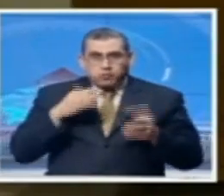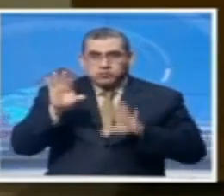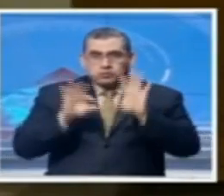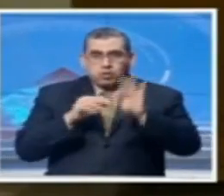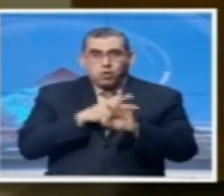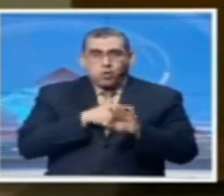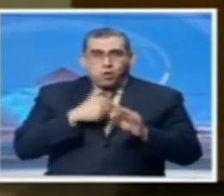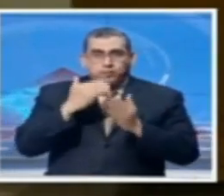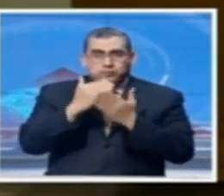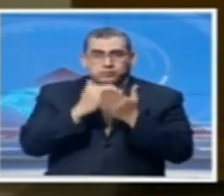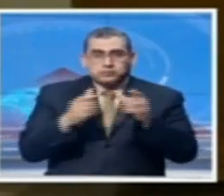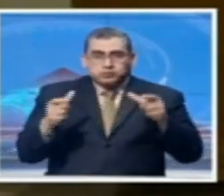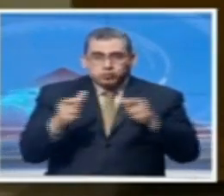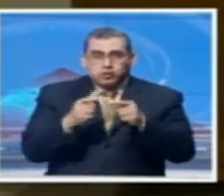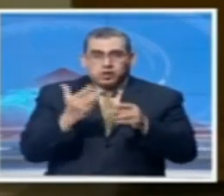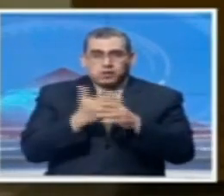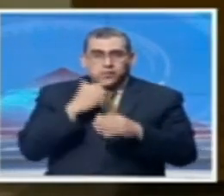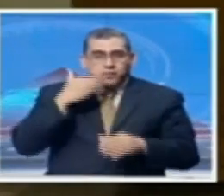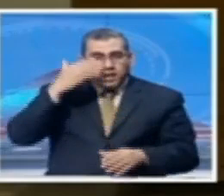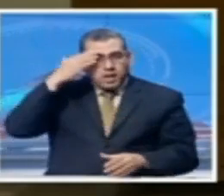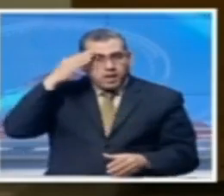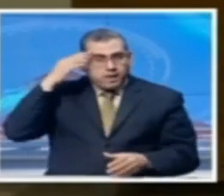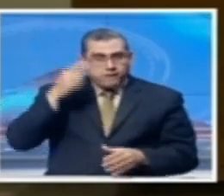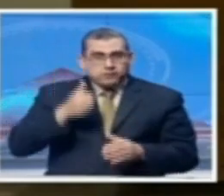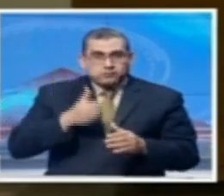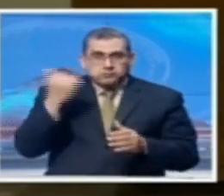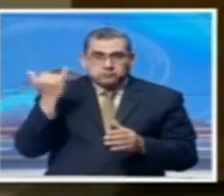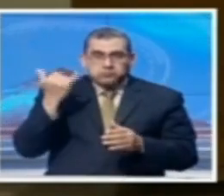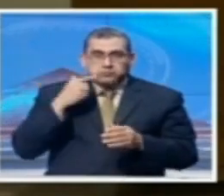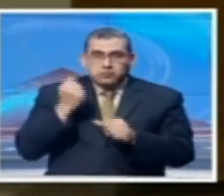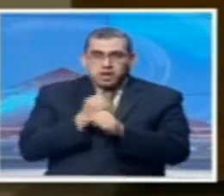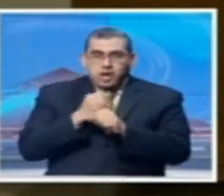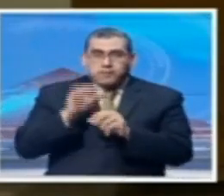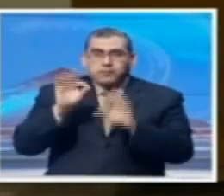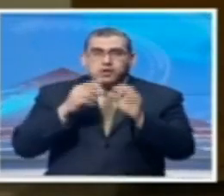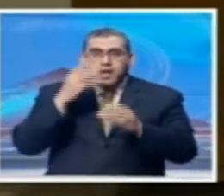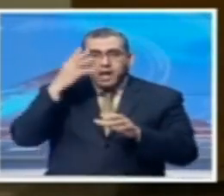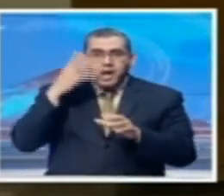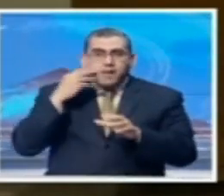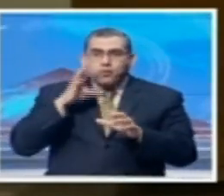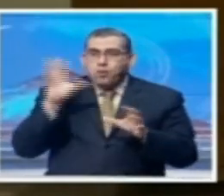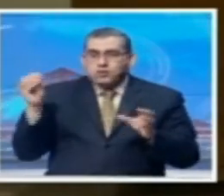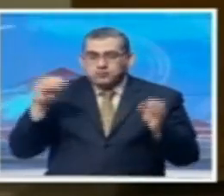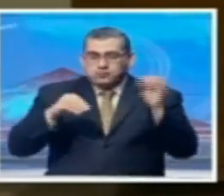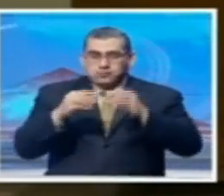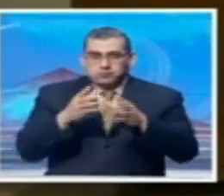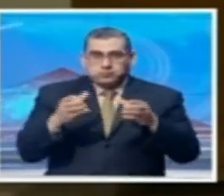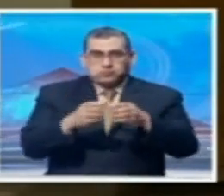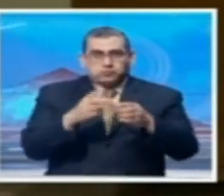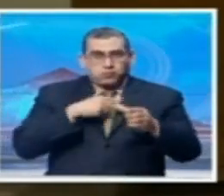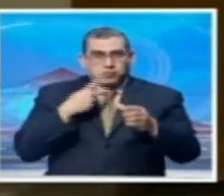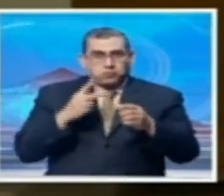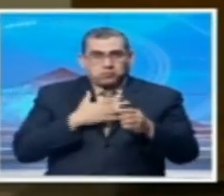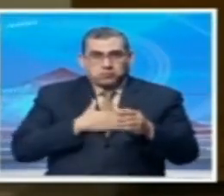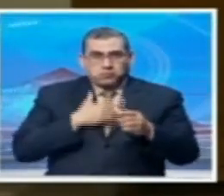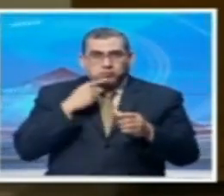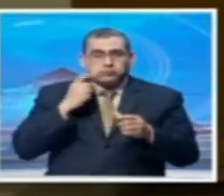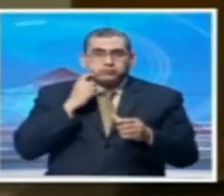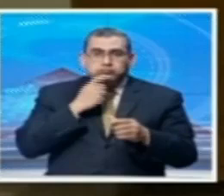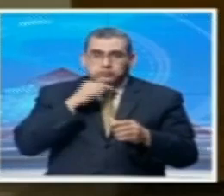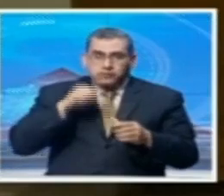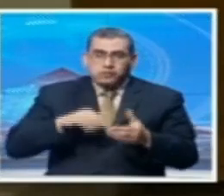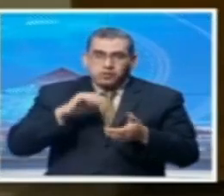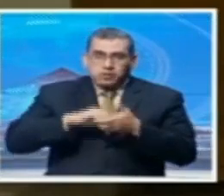تشكيل حكومة مصغرة تضم كفاءات وممثلين من جميع أنحاء ليبيا. كما أكد عقيلة الإصرار